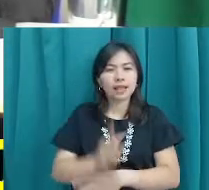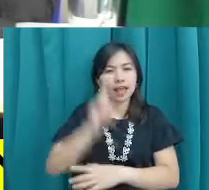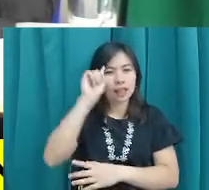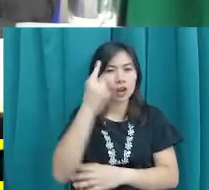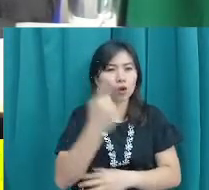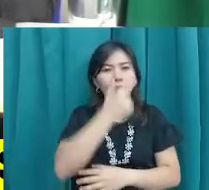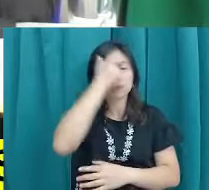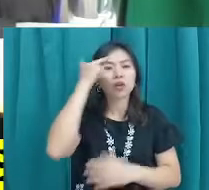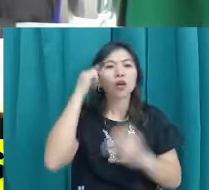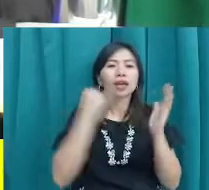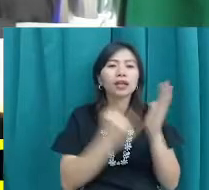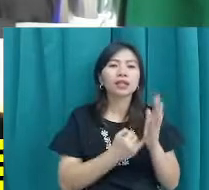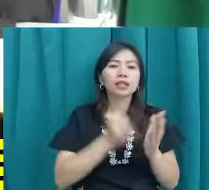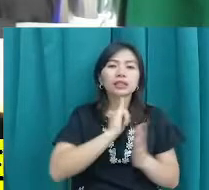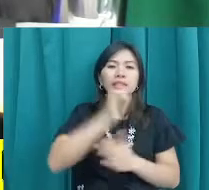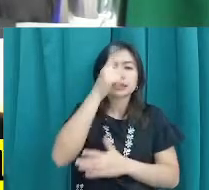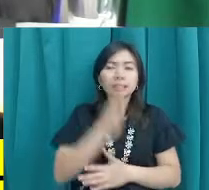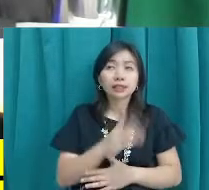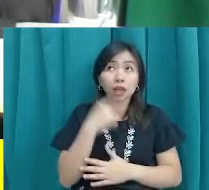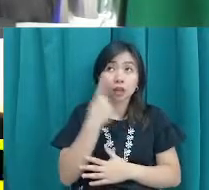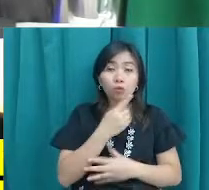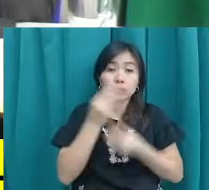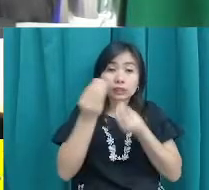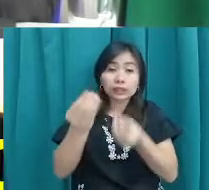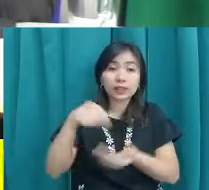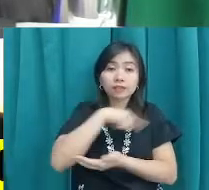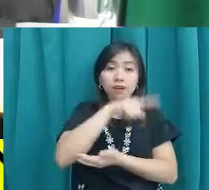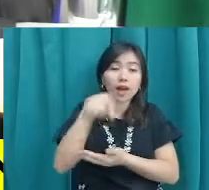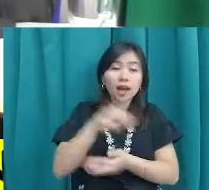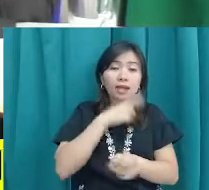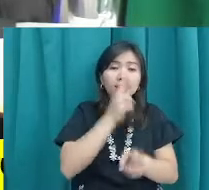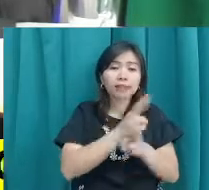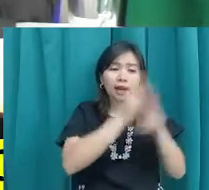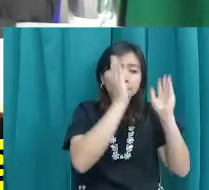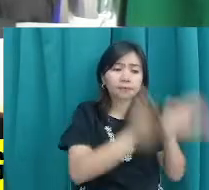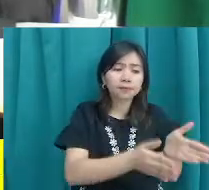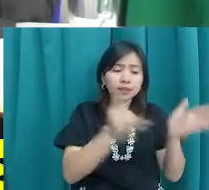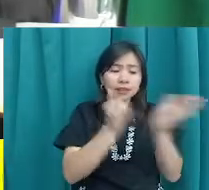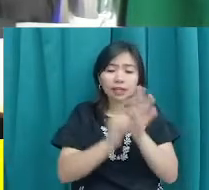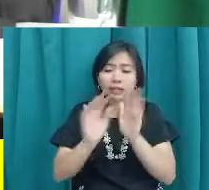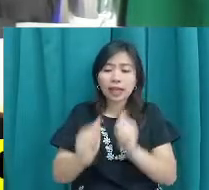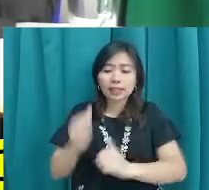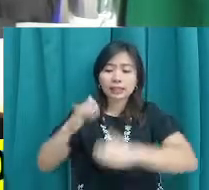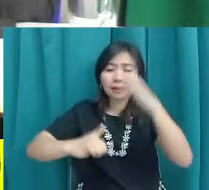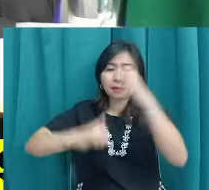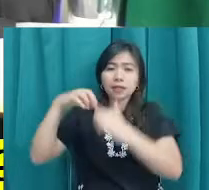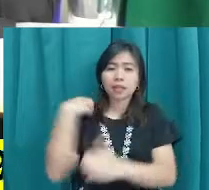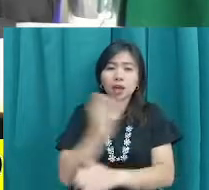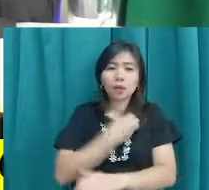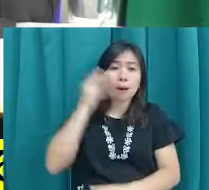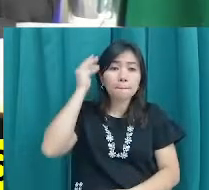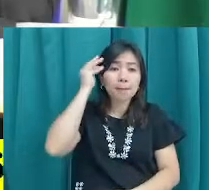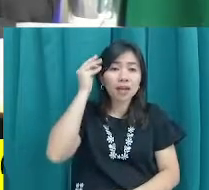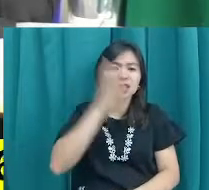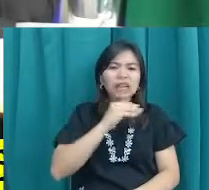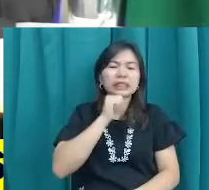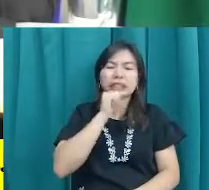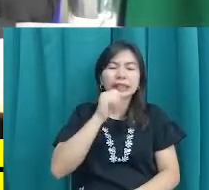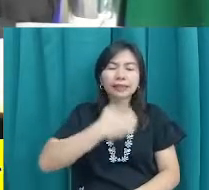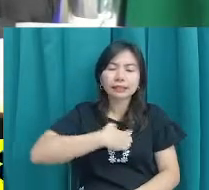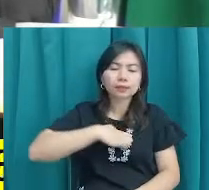din ang magbibigay sa atin ng tamang tao na makakapag-establish sa atin intellectually at hindi